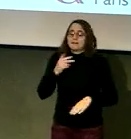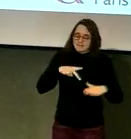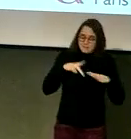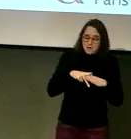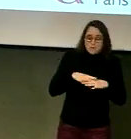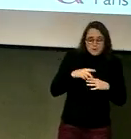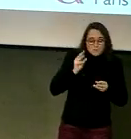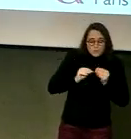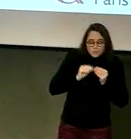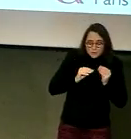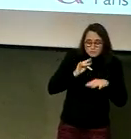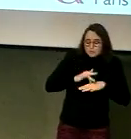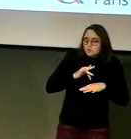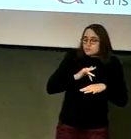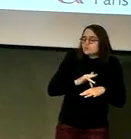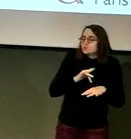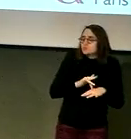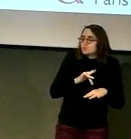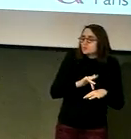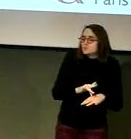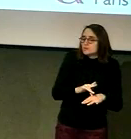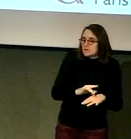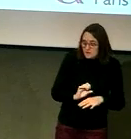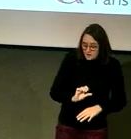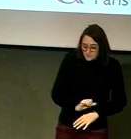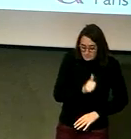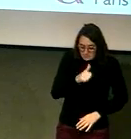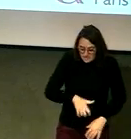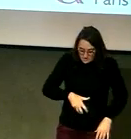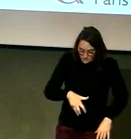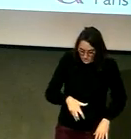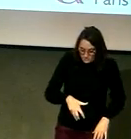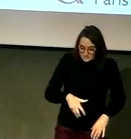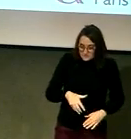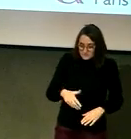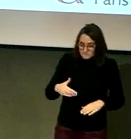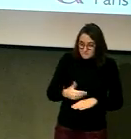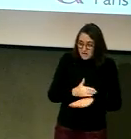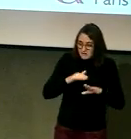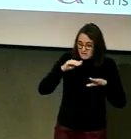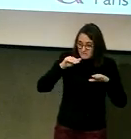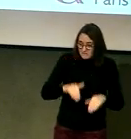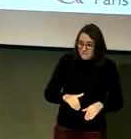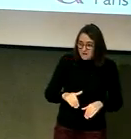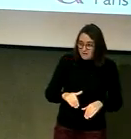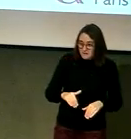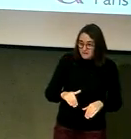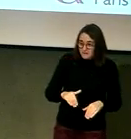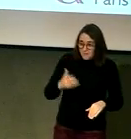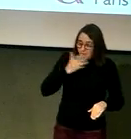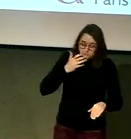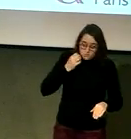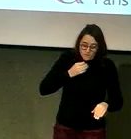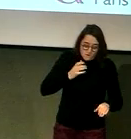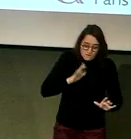produits et suite à la première expérience de grossesse qui s'est passée de manière